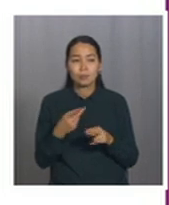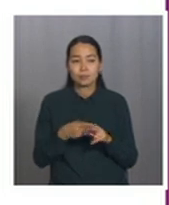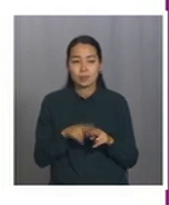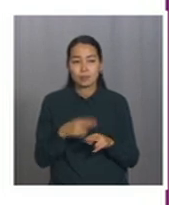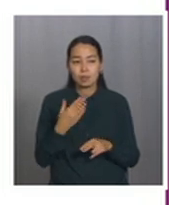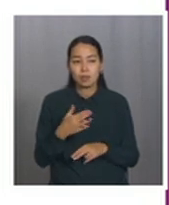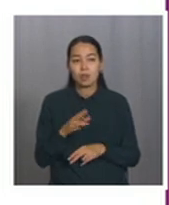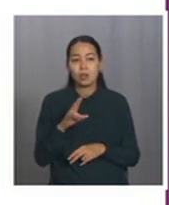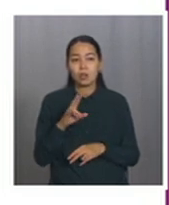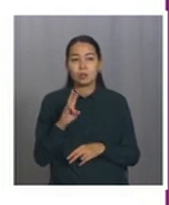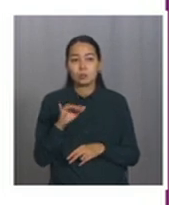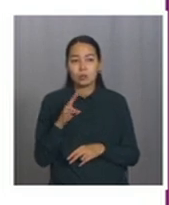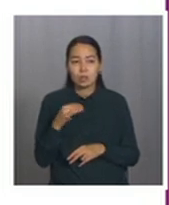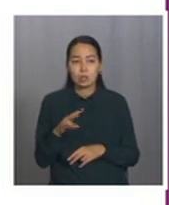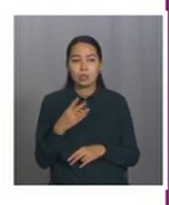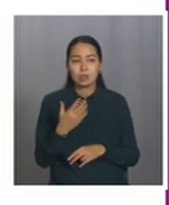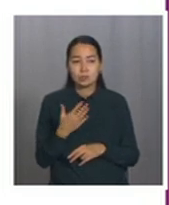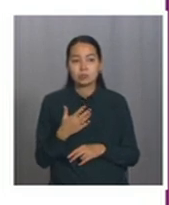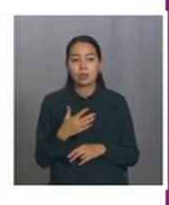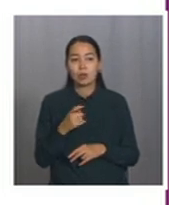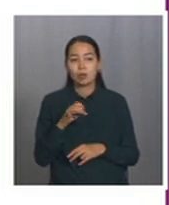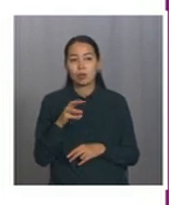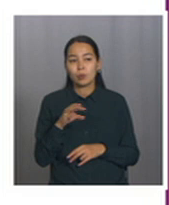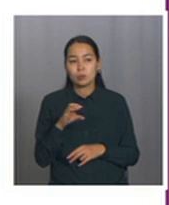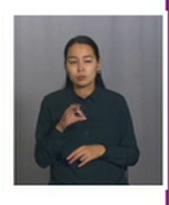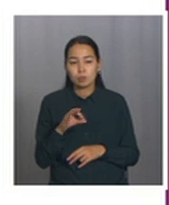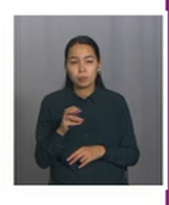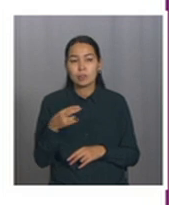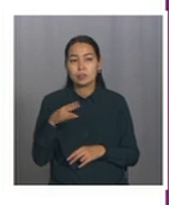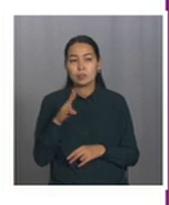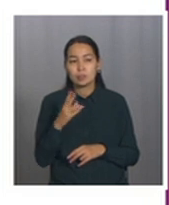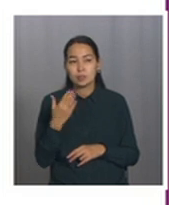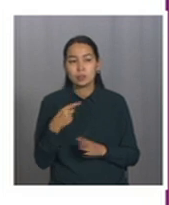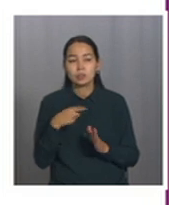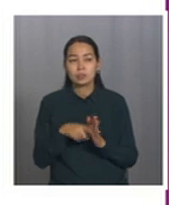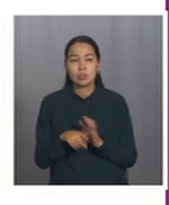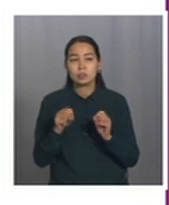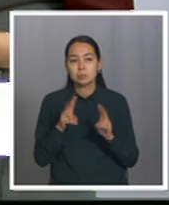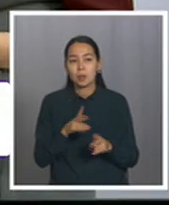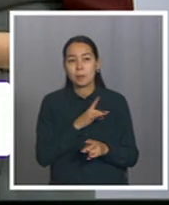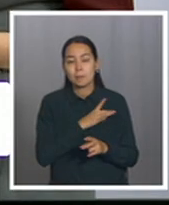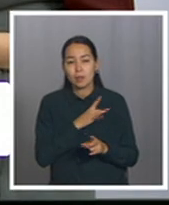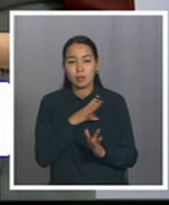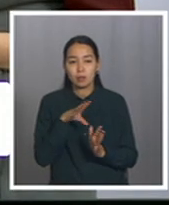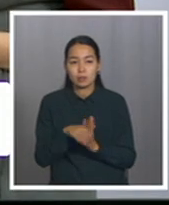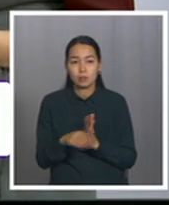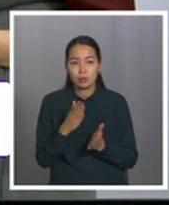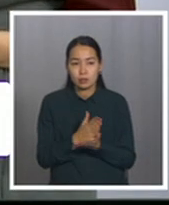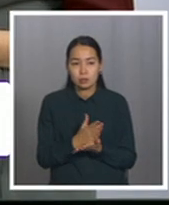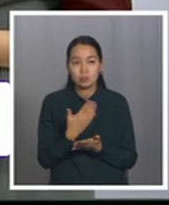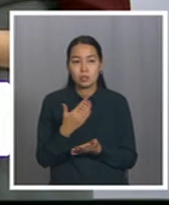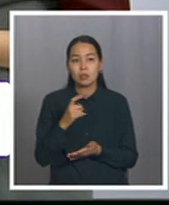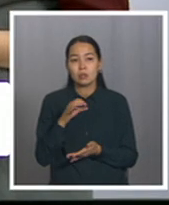хромосома ДНК-ның жіпшелерінен және олардың сыртынан қаптайтын арнайы наруздардан құралады. Яғни